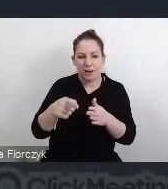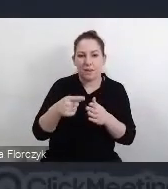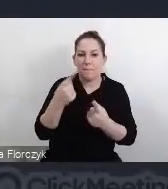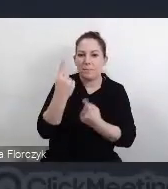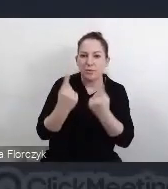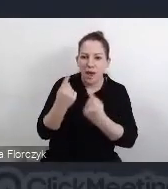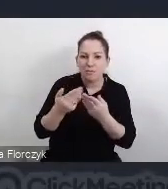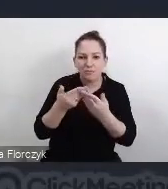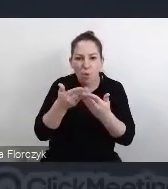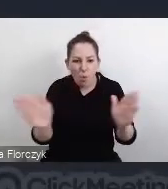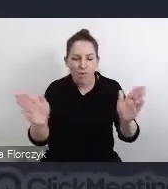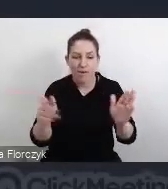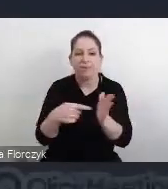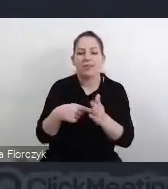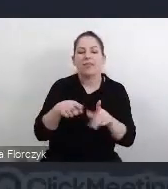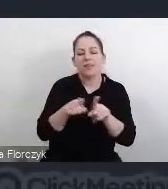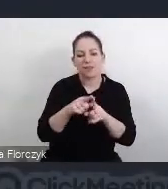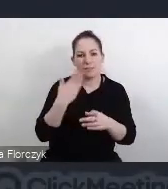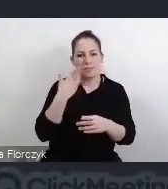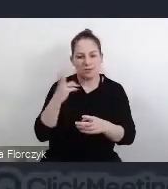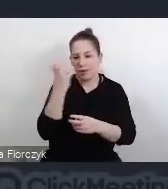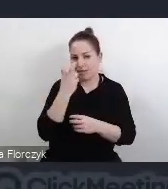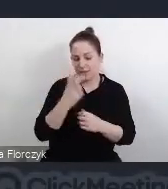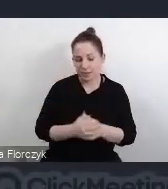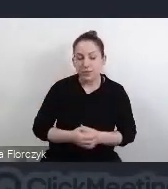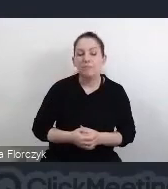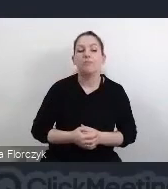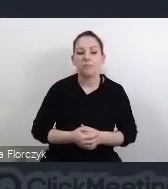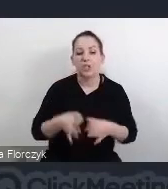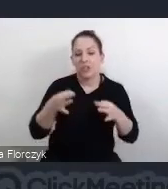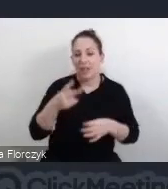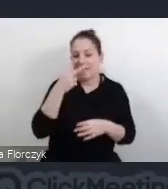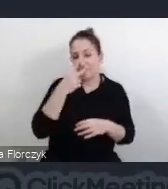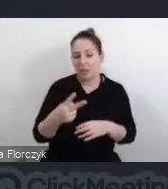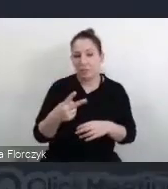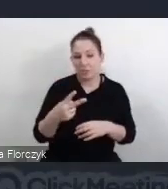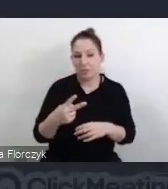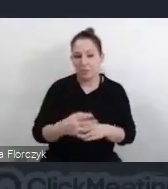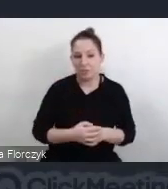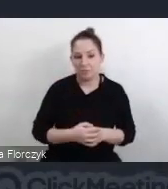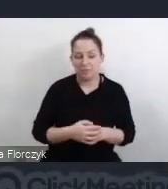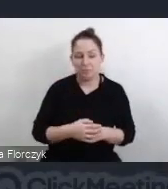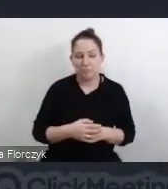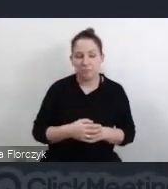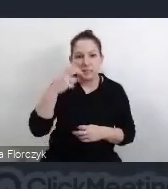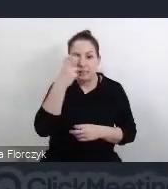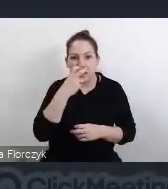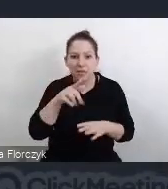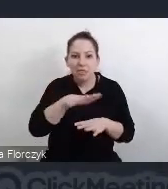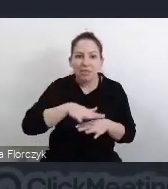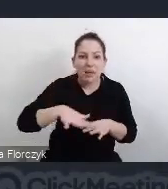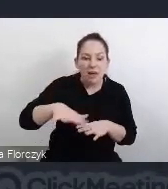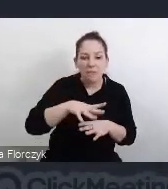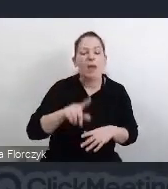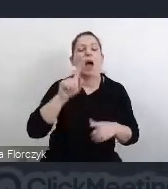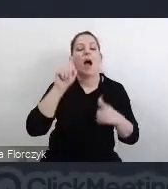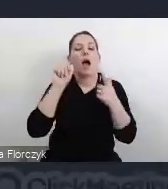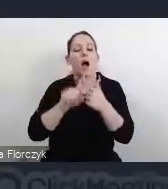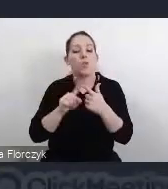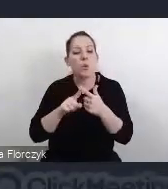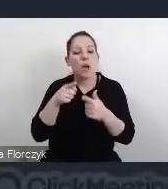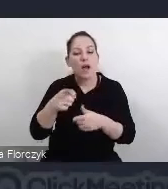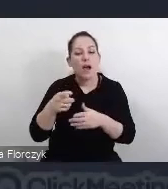i one stają się bardzo atrakcyjne. Dzisiaj widzimy dość duże zainteresowanie tymi terenami, a drugą drogą